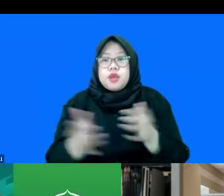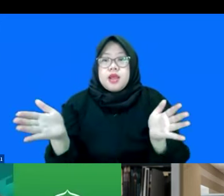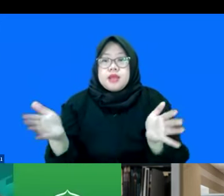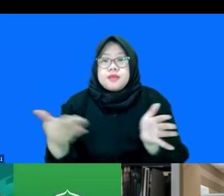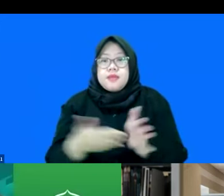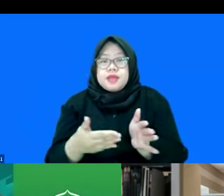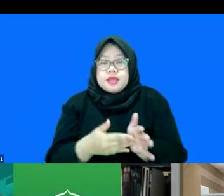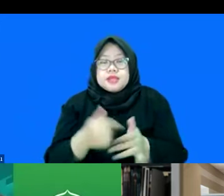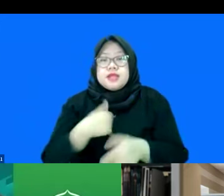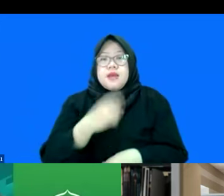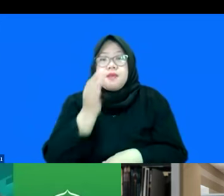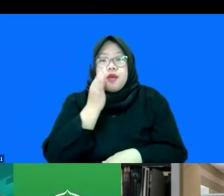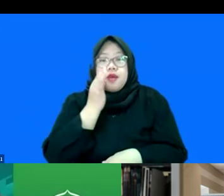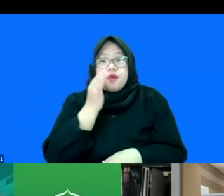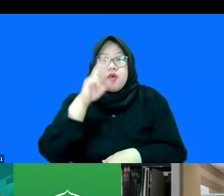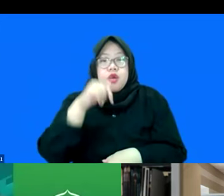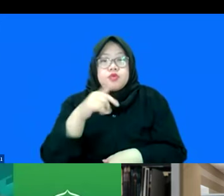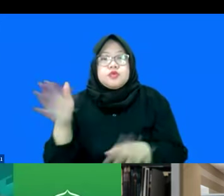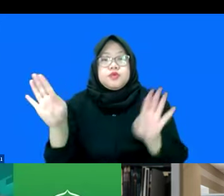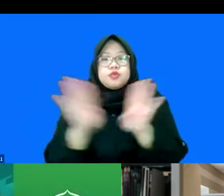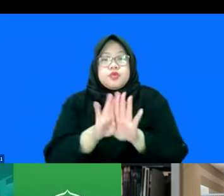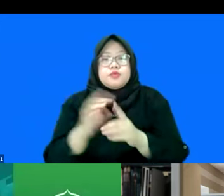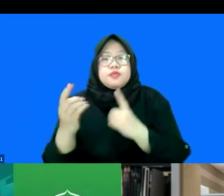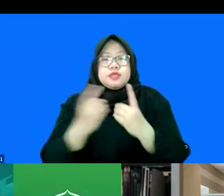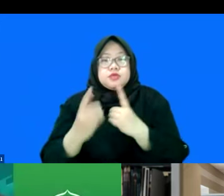sesi diskusi kita pada siang hari ini.